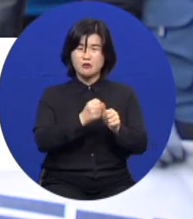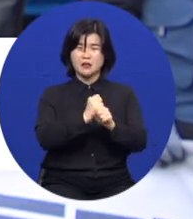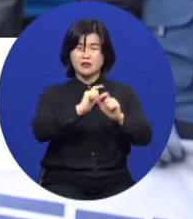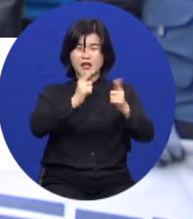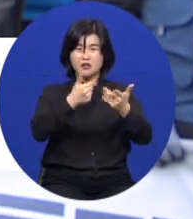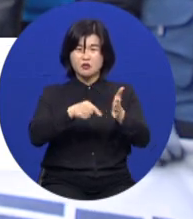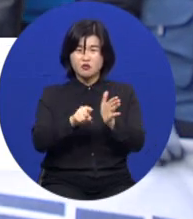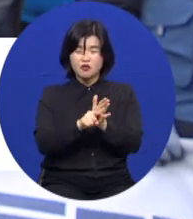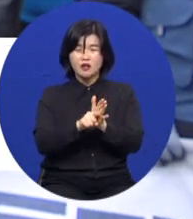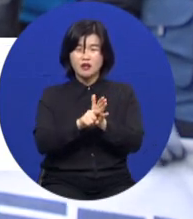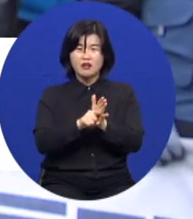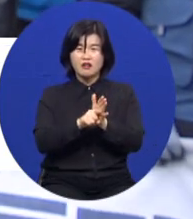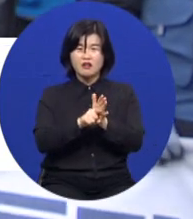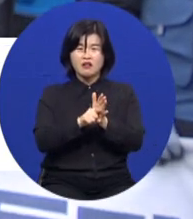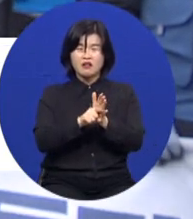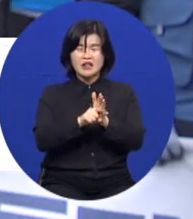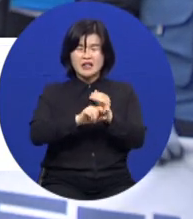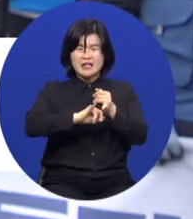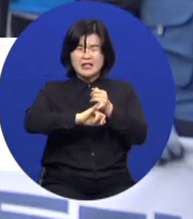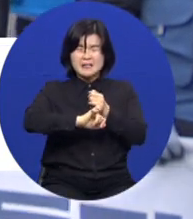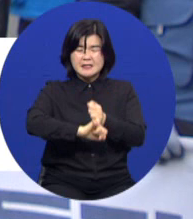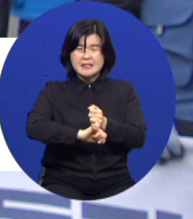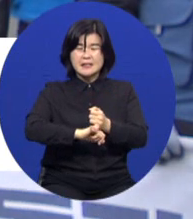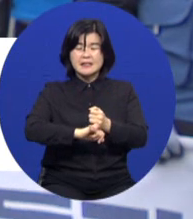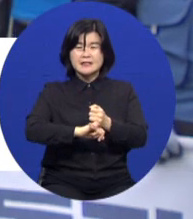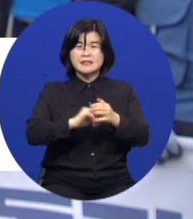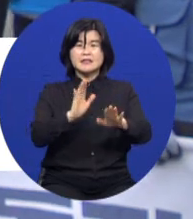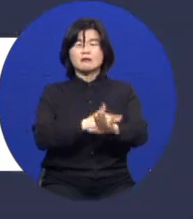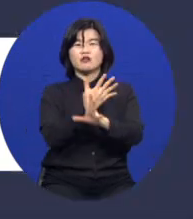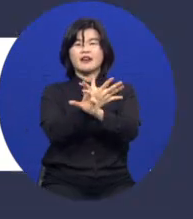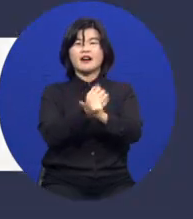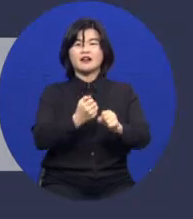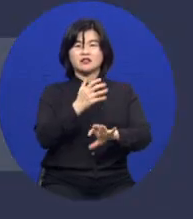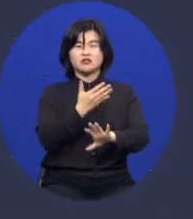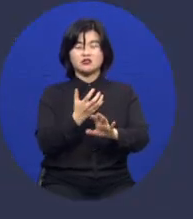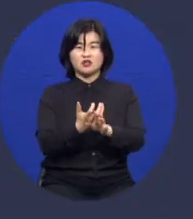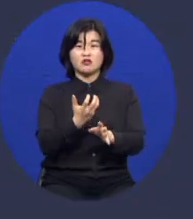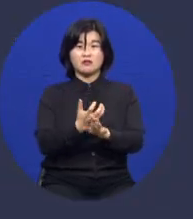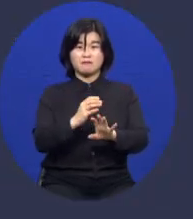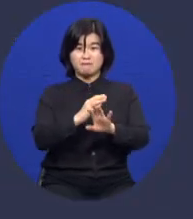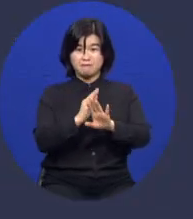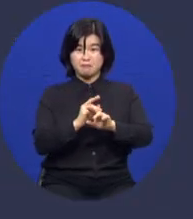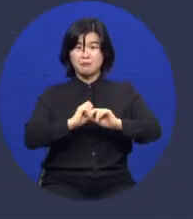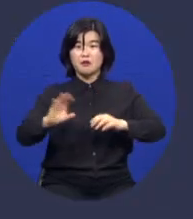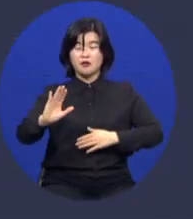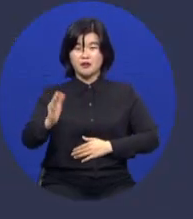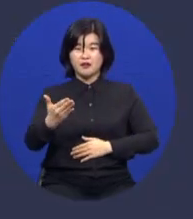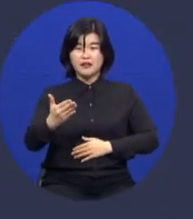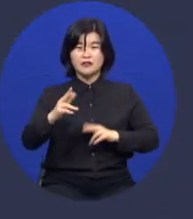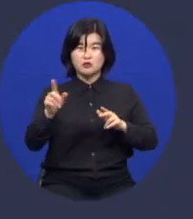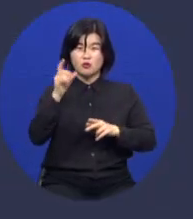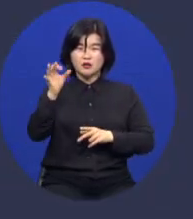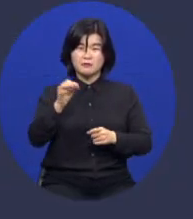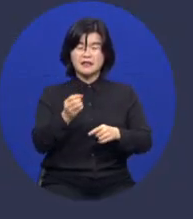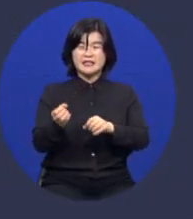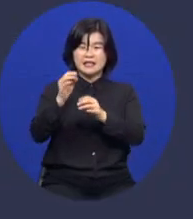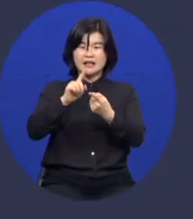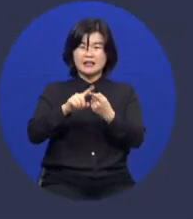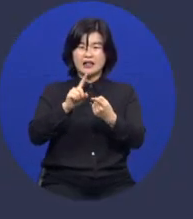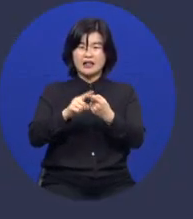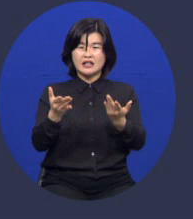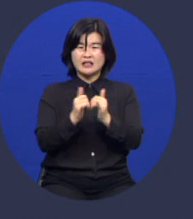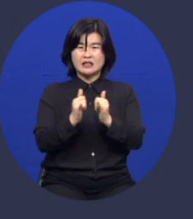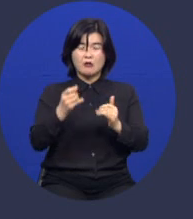않도록 독소조항이 있는 잘못된 계약서를 폐기해라. CJ대한통운 측은 요금 인상분은